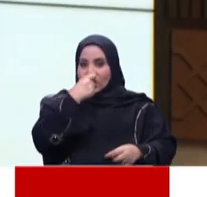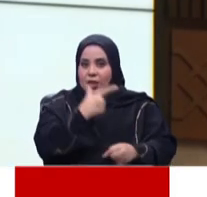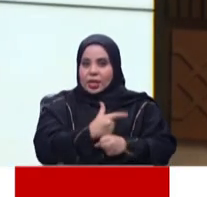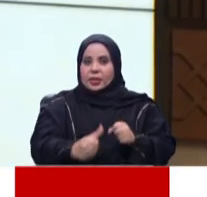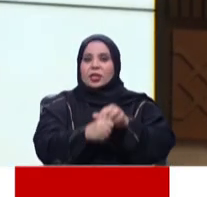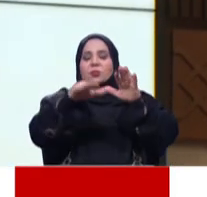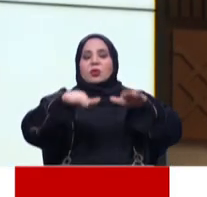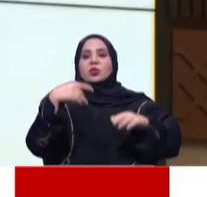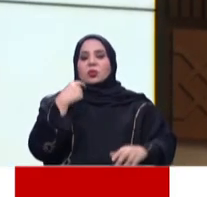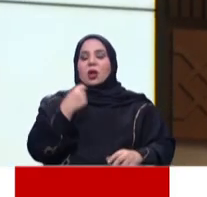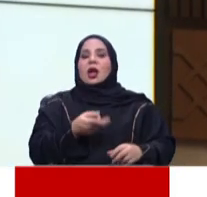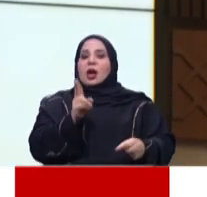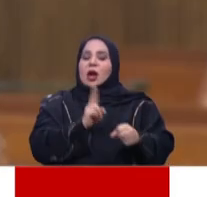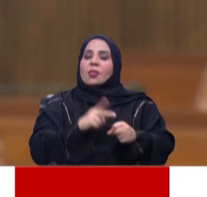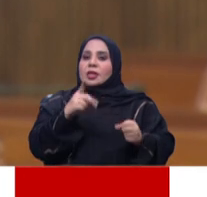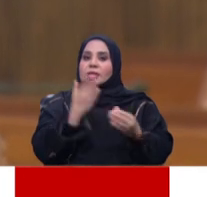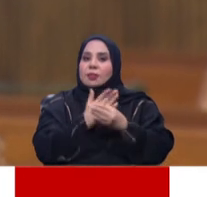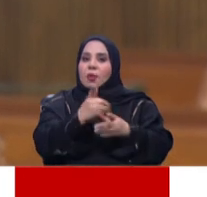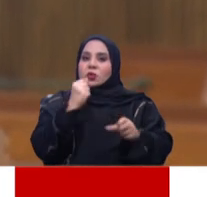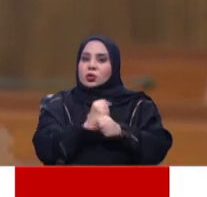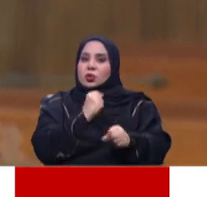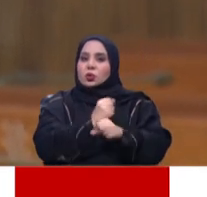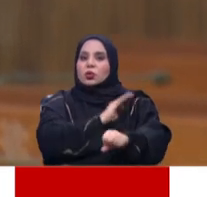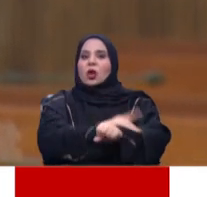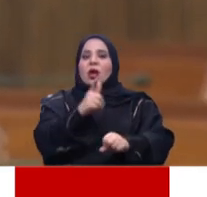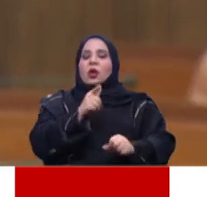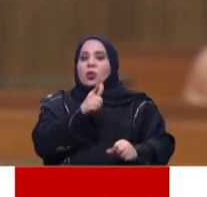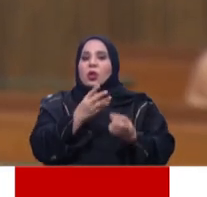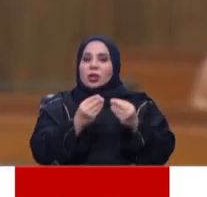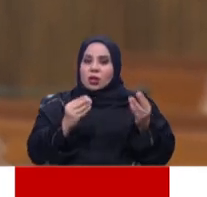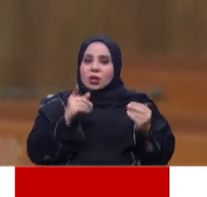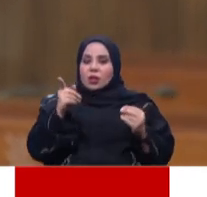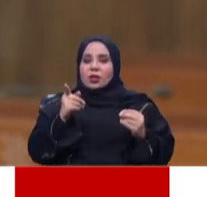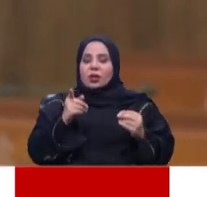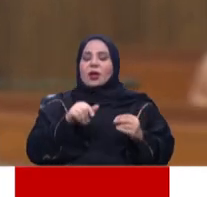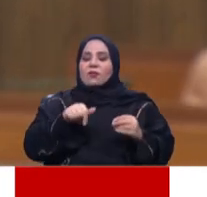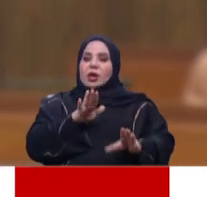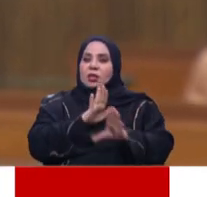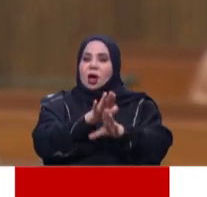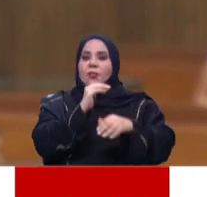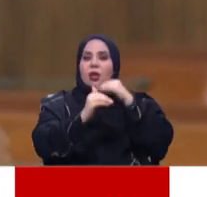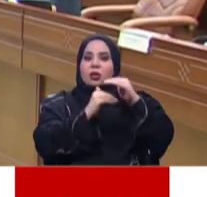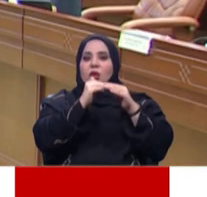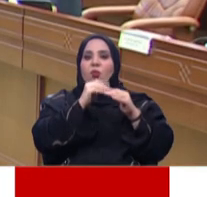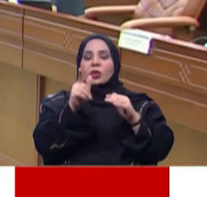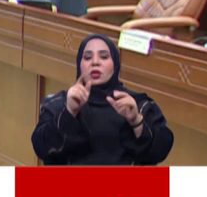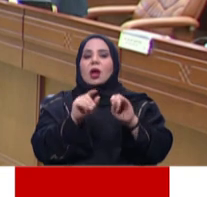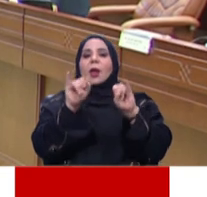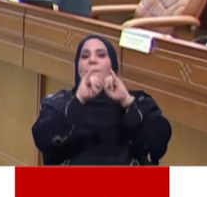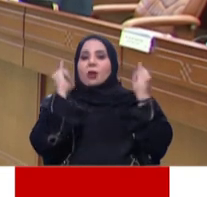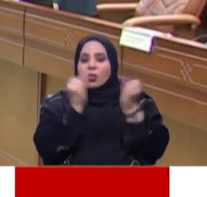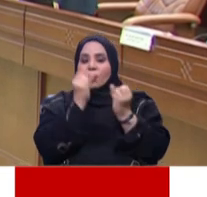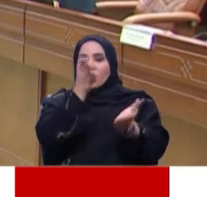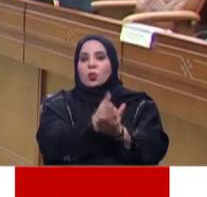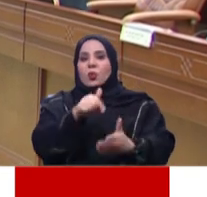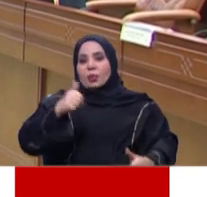مجلس الوزراء على الجهود الوطنية الحثيثة التي يقوم بها سموه في دعم وتطوير المنظومة الحقوقية